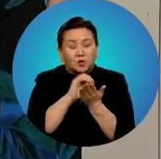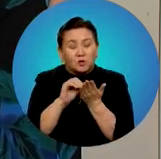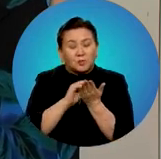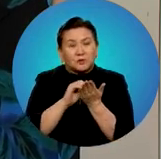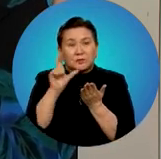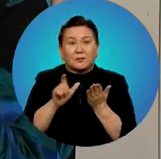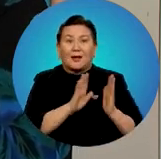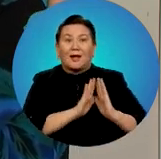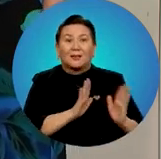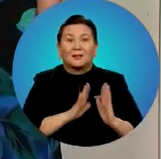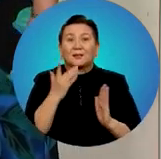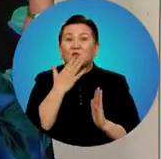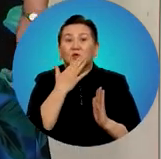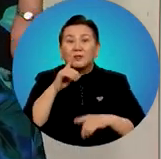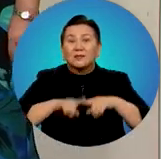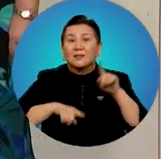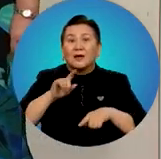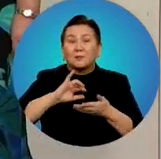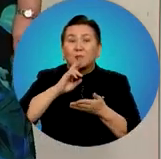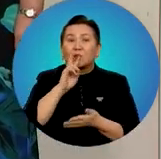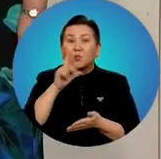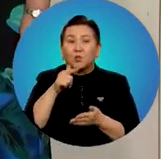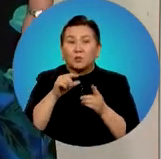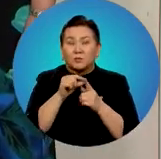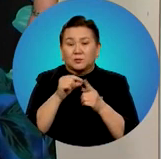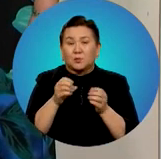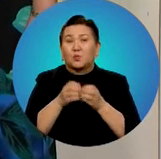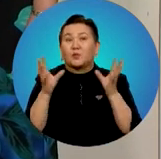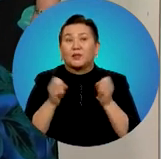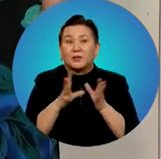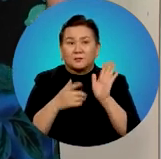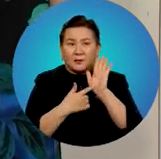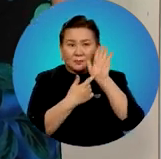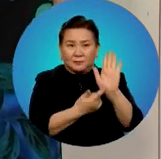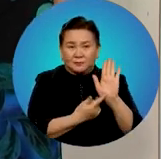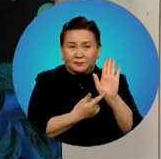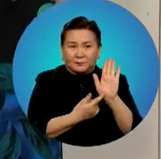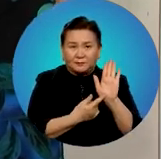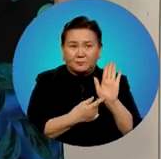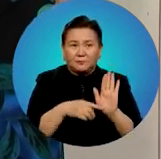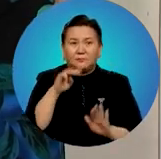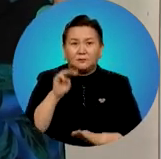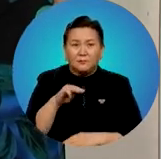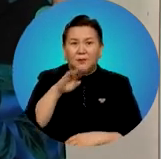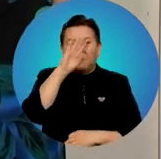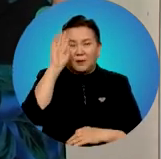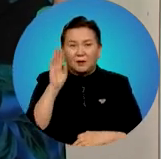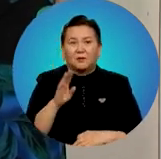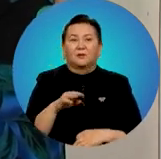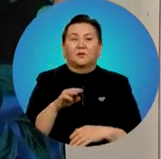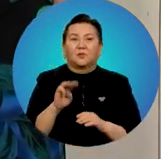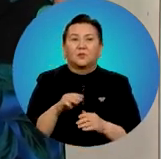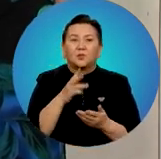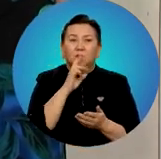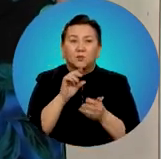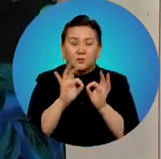ямар үг бүтээр байна вэ гэд одоо төдвийн хүн сэлбэгийн ухаан, үлзий төгсийн тим халуун үнэр гэсэн эсэнээс хэсэглэж авсан байна.